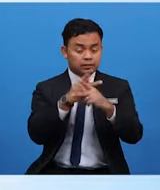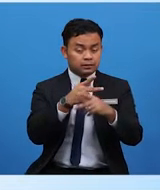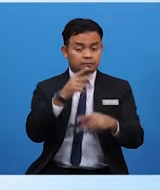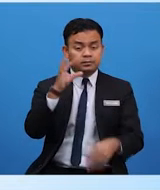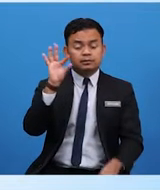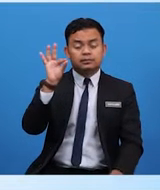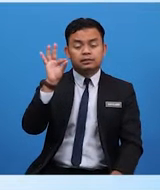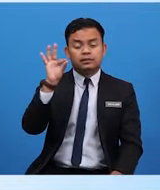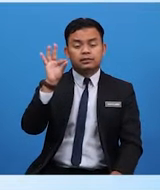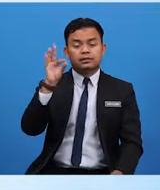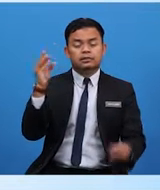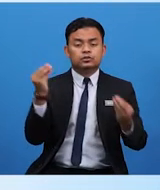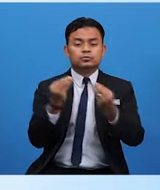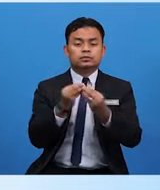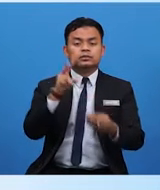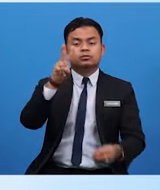9 =